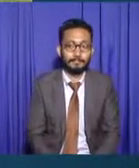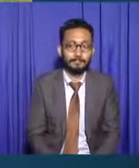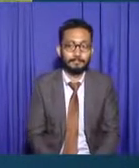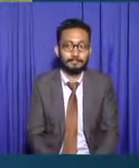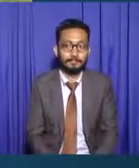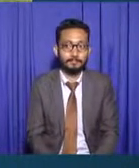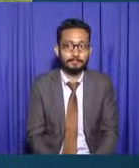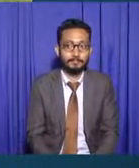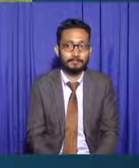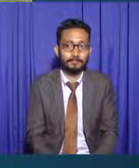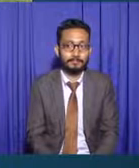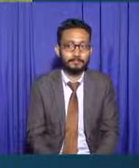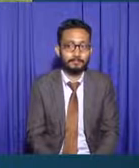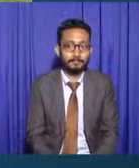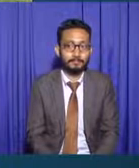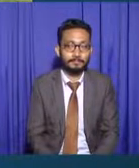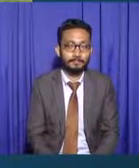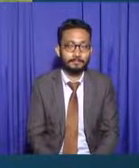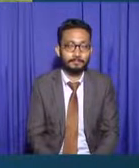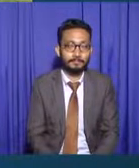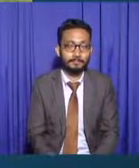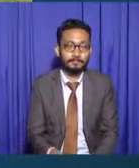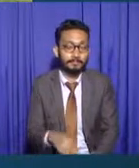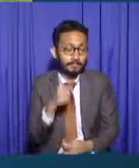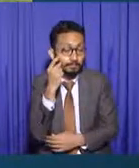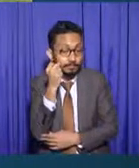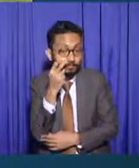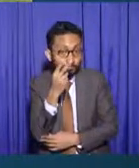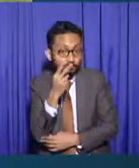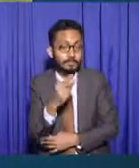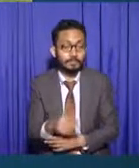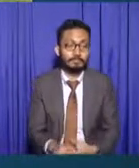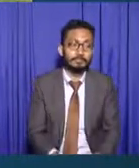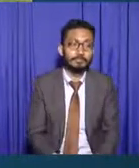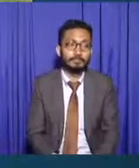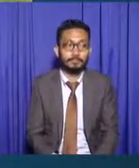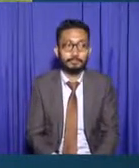dari kaca mata greger Mendel